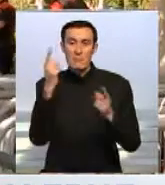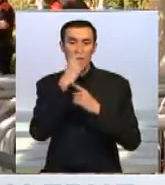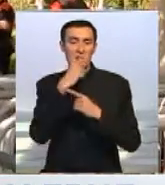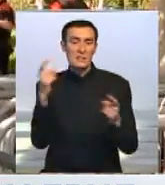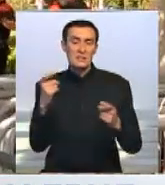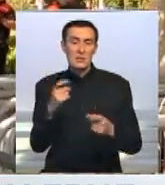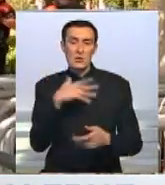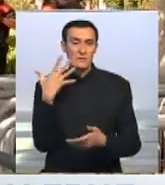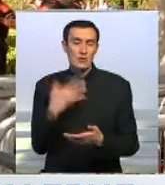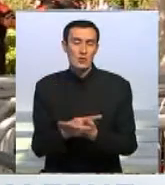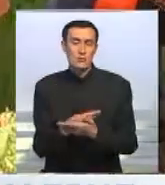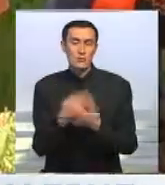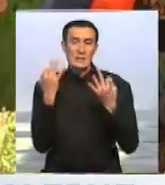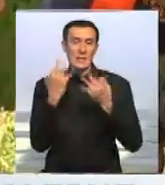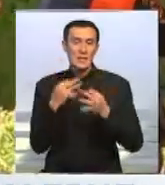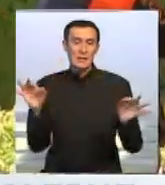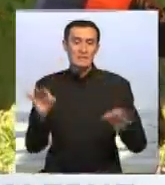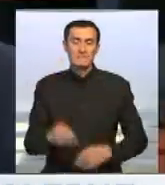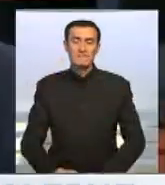провозгласить суверенитет.